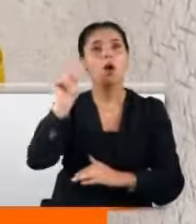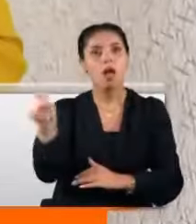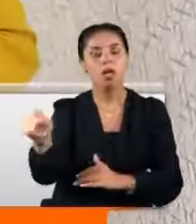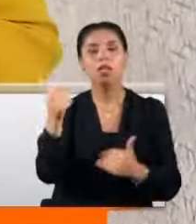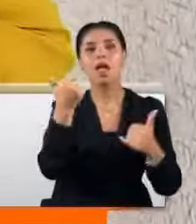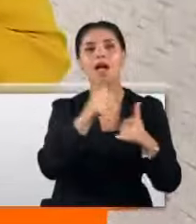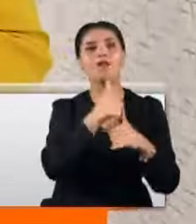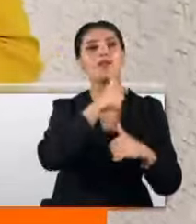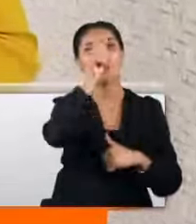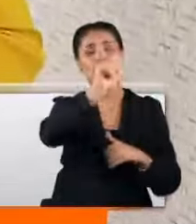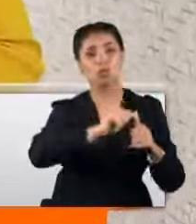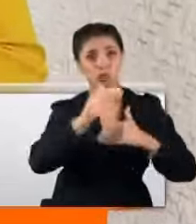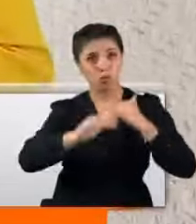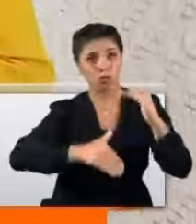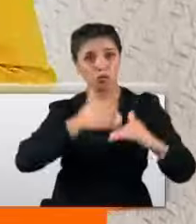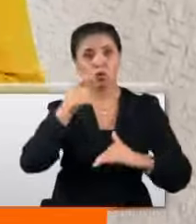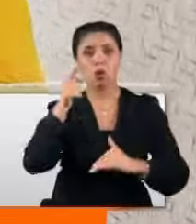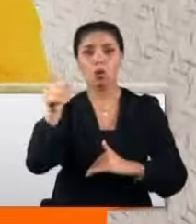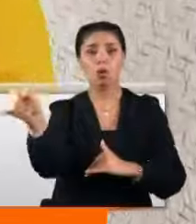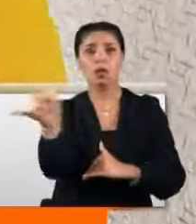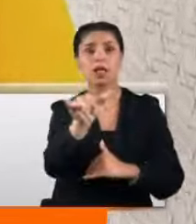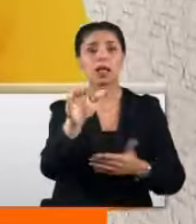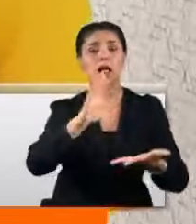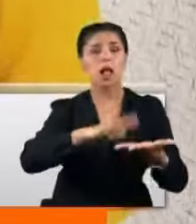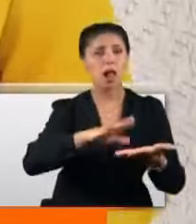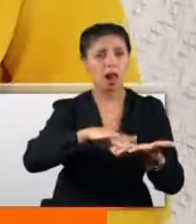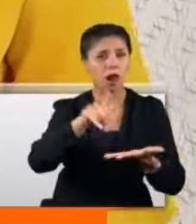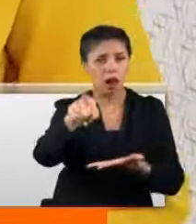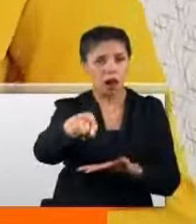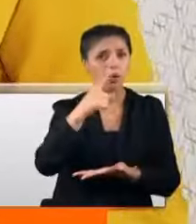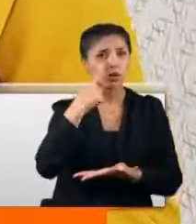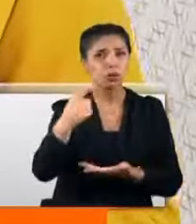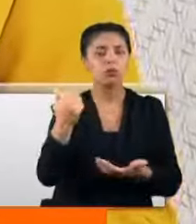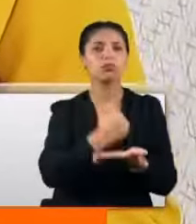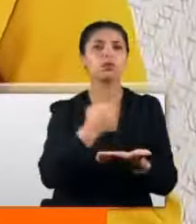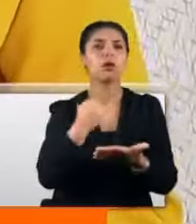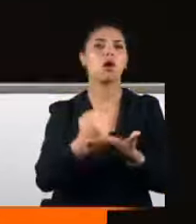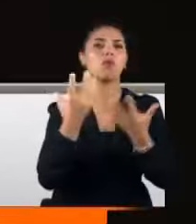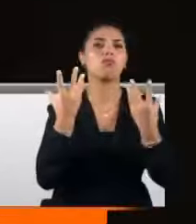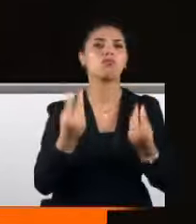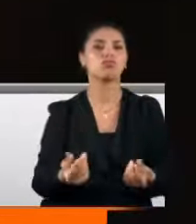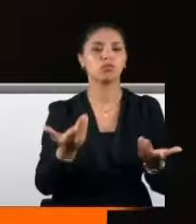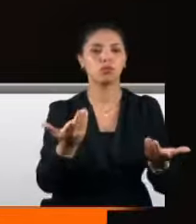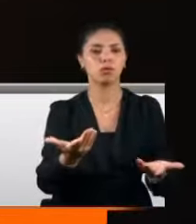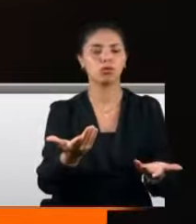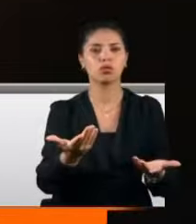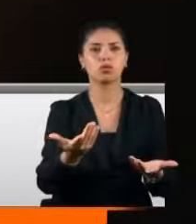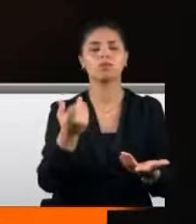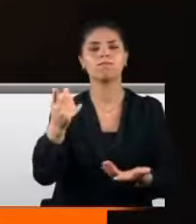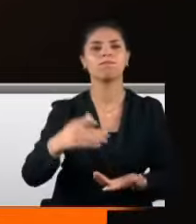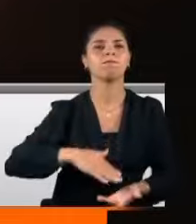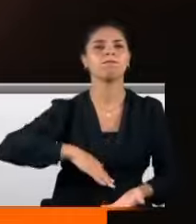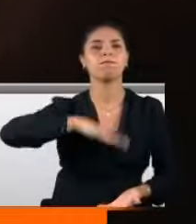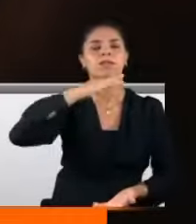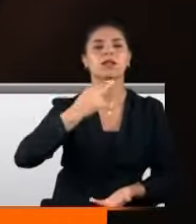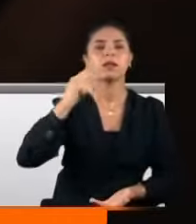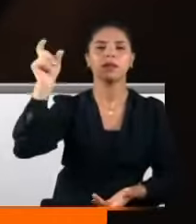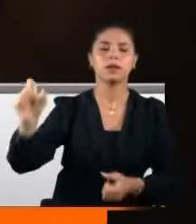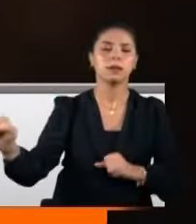Kocası boşanır boşanmaz onun en yakın arkadaşlarından biriyle nikah masasına oturmuştu. İhaneti hazmedemedi genç